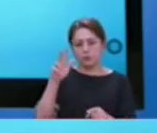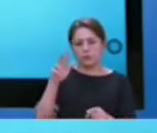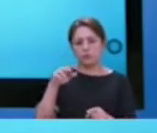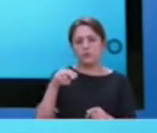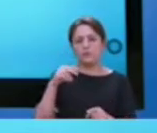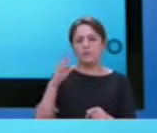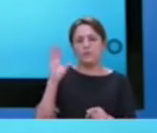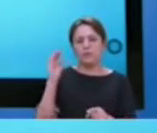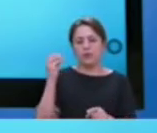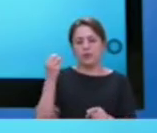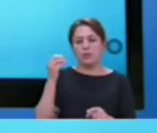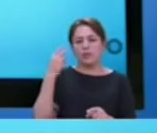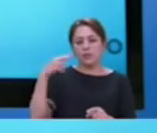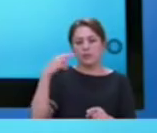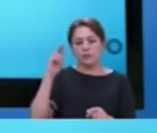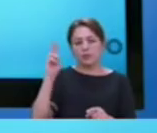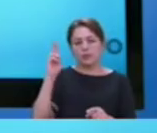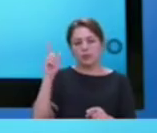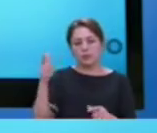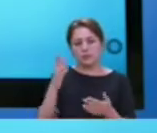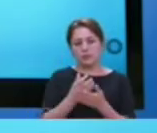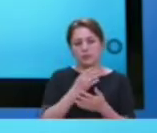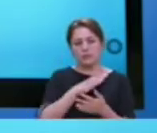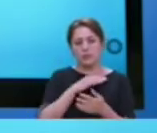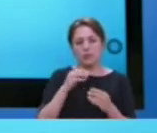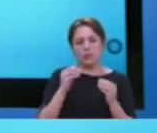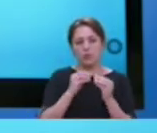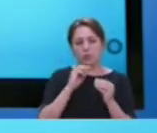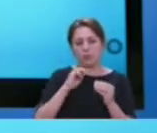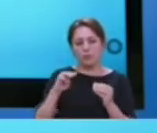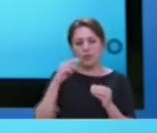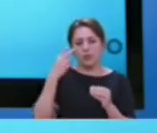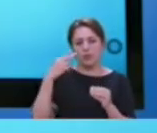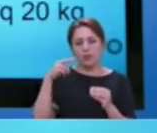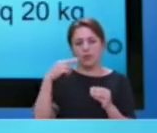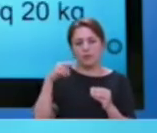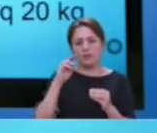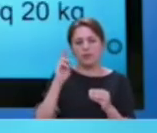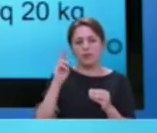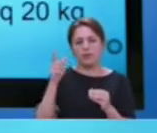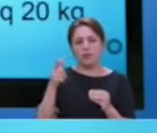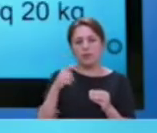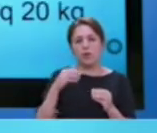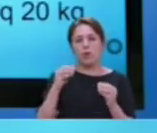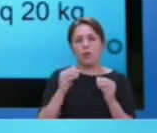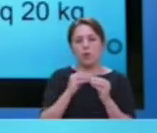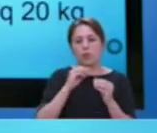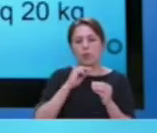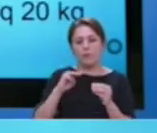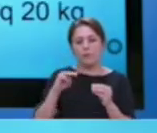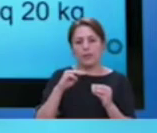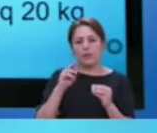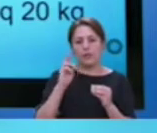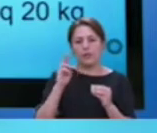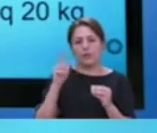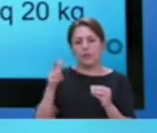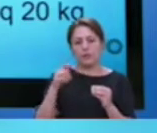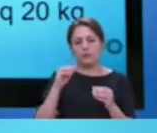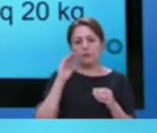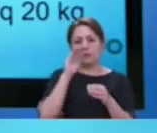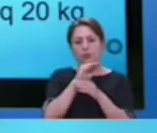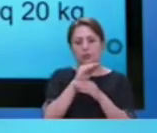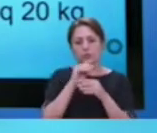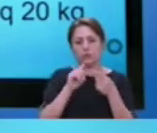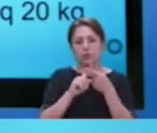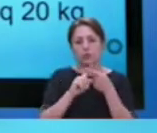kilogramligi ma'lum bo'ladi. Keyingisi 10020 kilogram. 10000 kilogram qo'shib 20